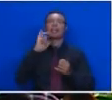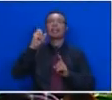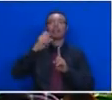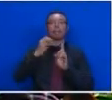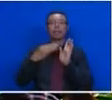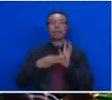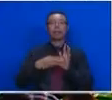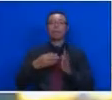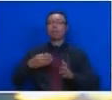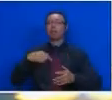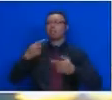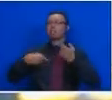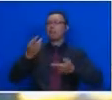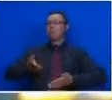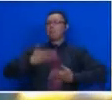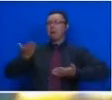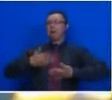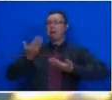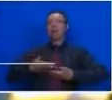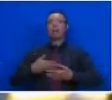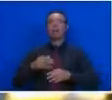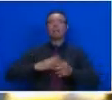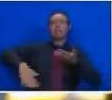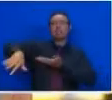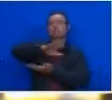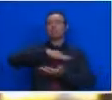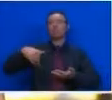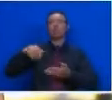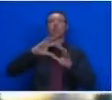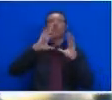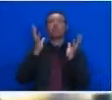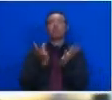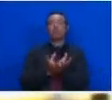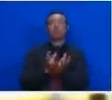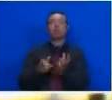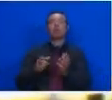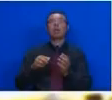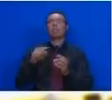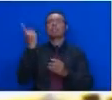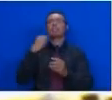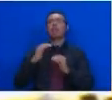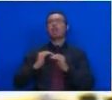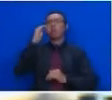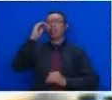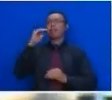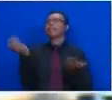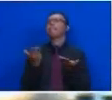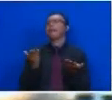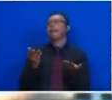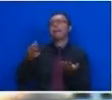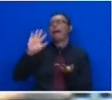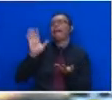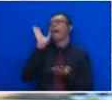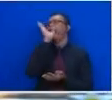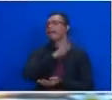Yang selalu dibanggakan sebagai paling tinggi di seluruh dunia, IPM ibu kota selalu paling tinggi di mana-mana, enggak ada yang aneh. Yang